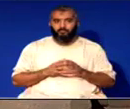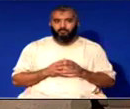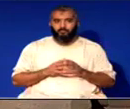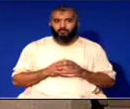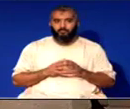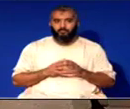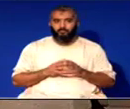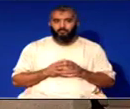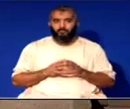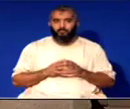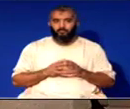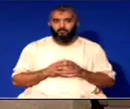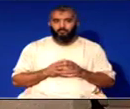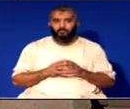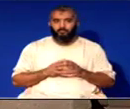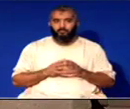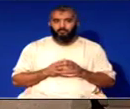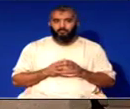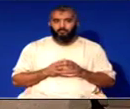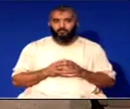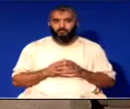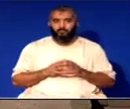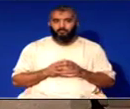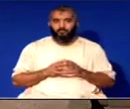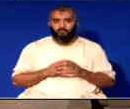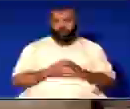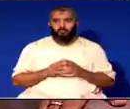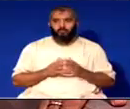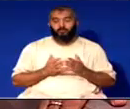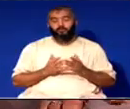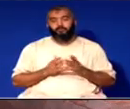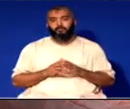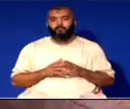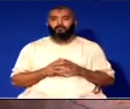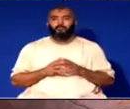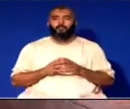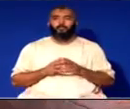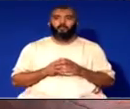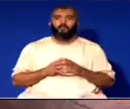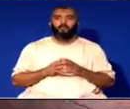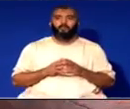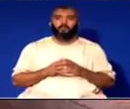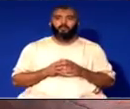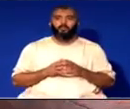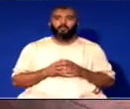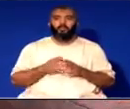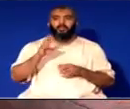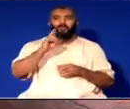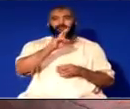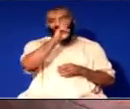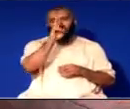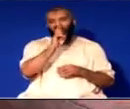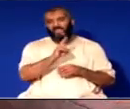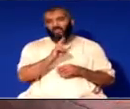بعدها أذن الأذان، فتقول لك ماذا علي؟ شوف معلش حنا لأن رانا